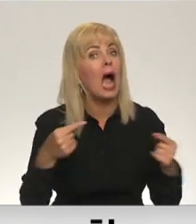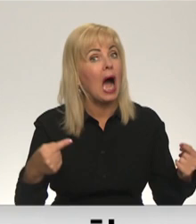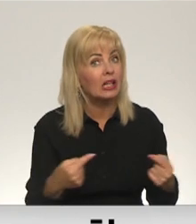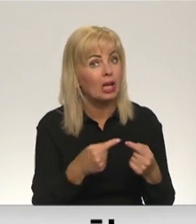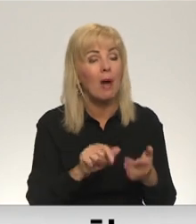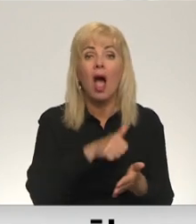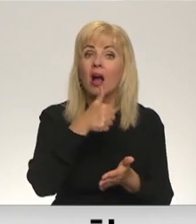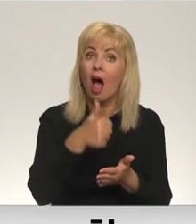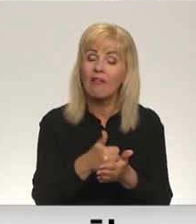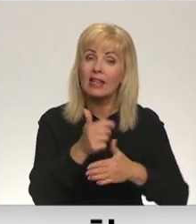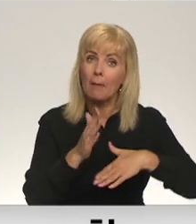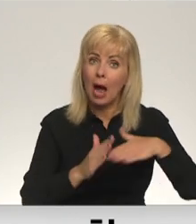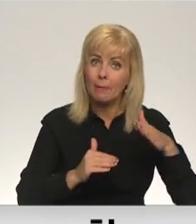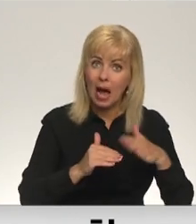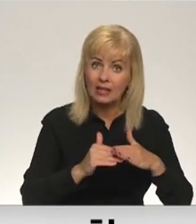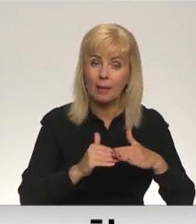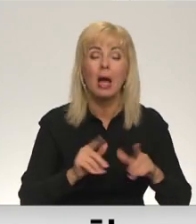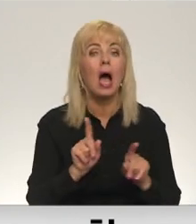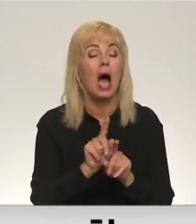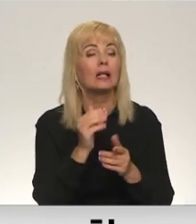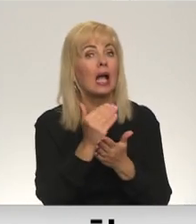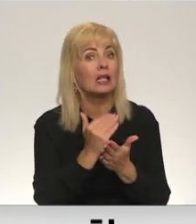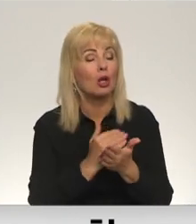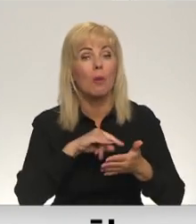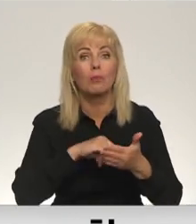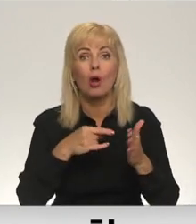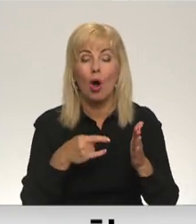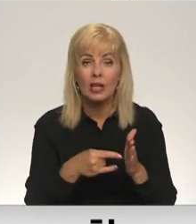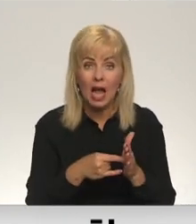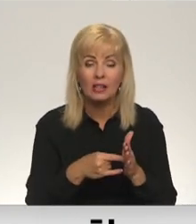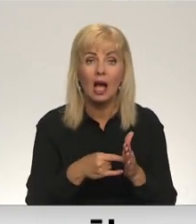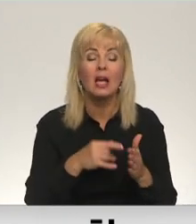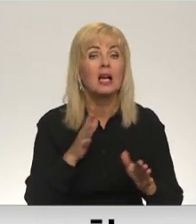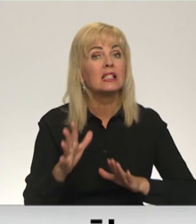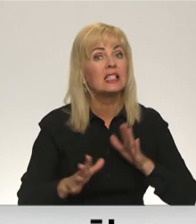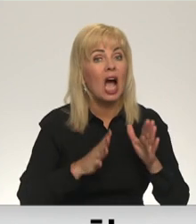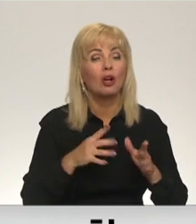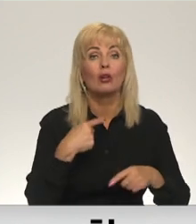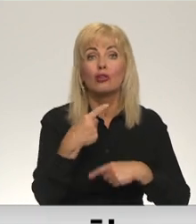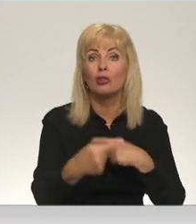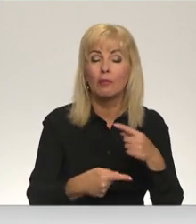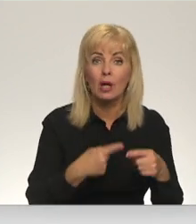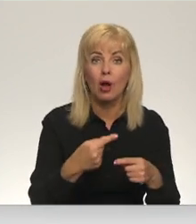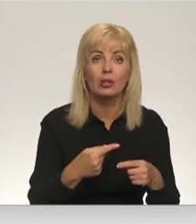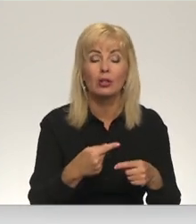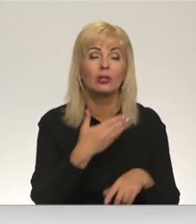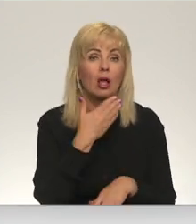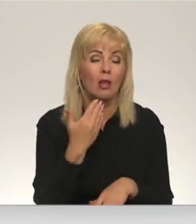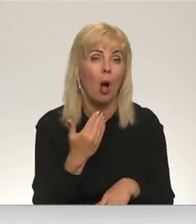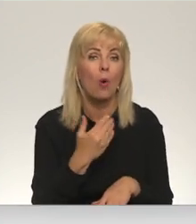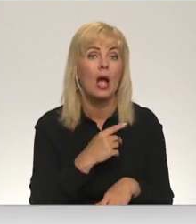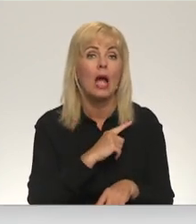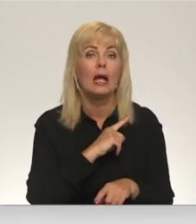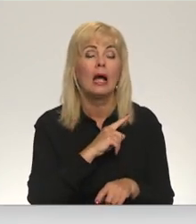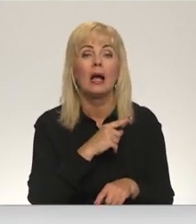uz vadošajiem amatiem. Arī likuma projekta sagatavošanas procesā nav bijusi